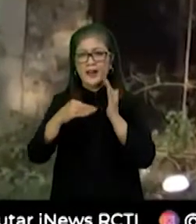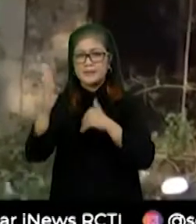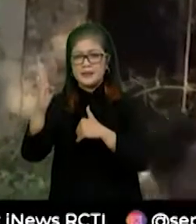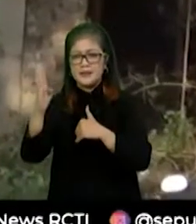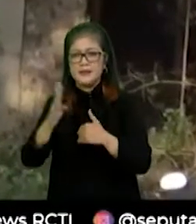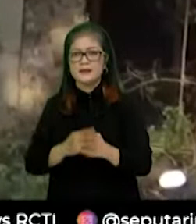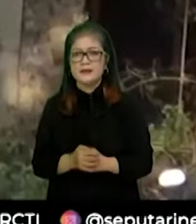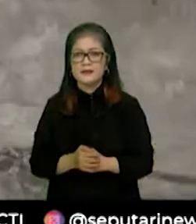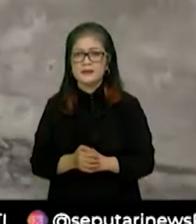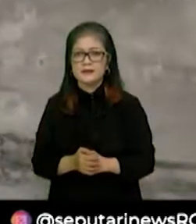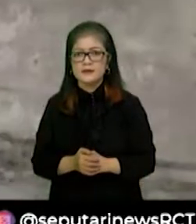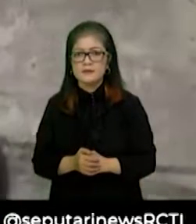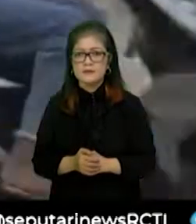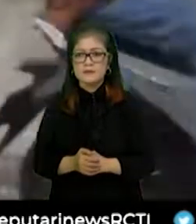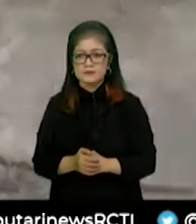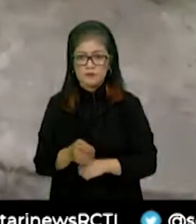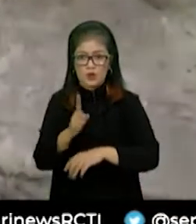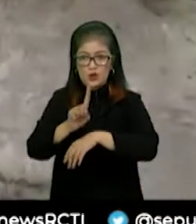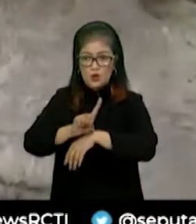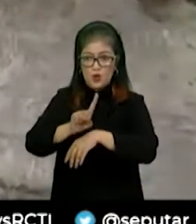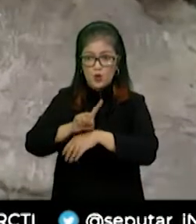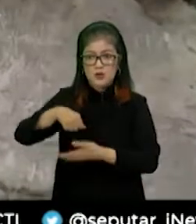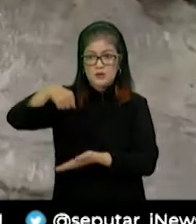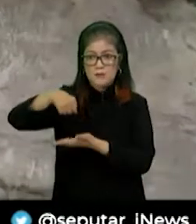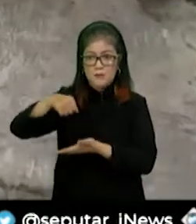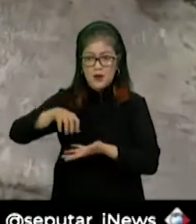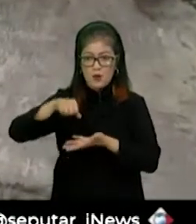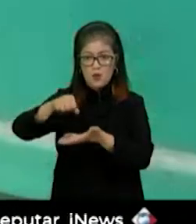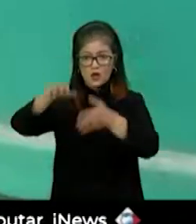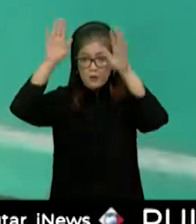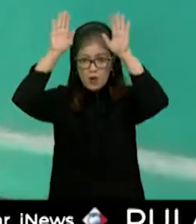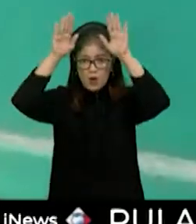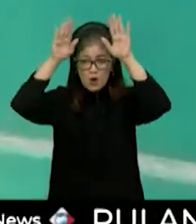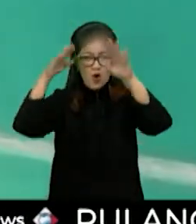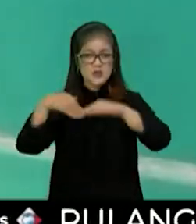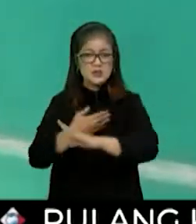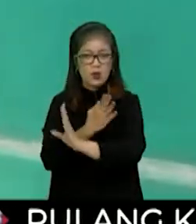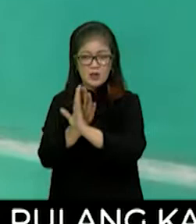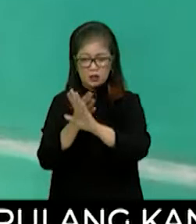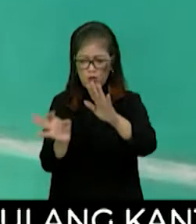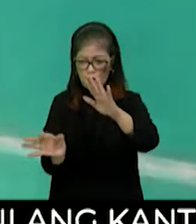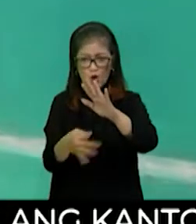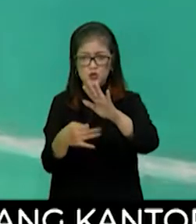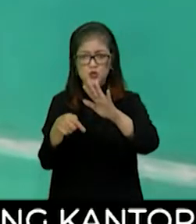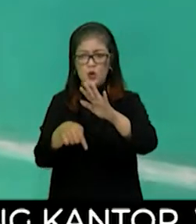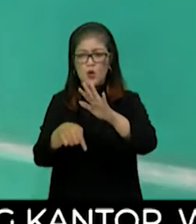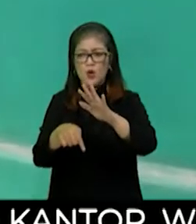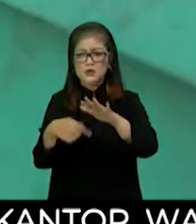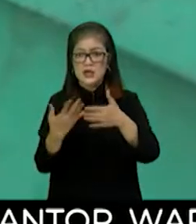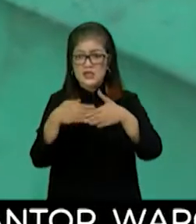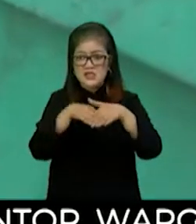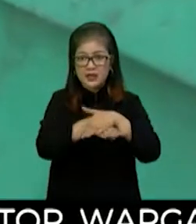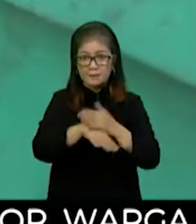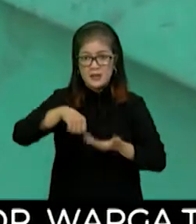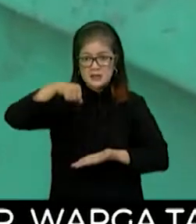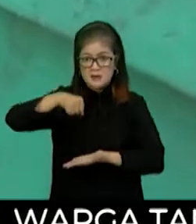Toko sembako Elsa Grosir di Desa Pulung, Ponorogo, Jawa Timur ini kosong. Lokasi ini sebelumnya menjadi gudang sembako yang dikelola